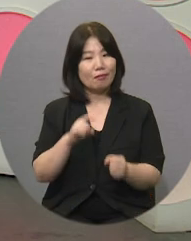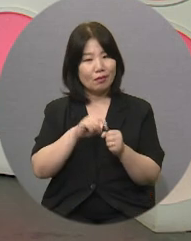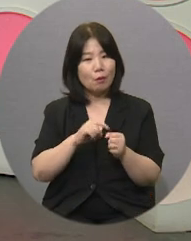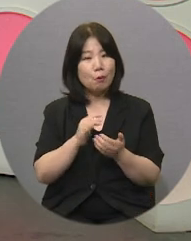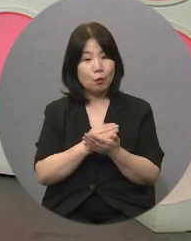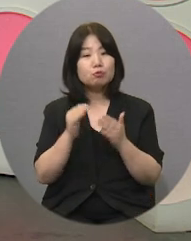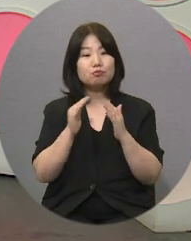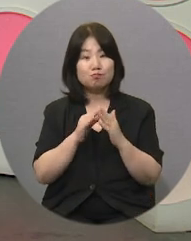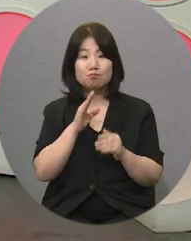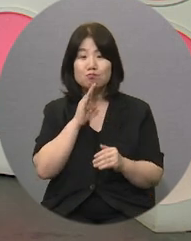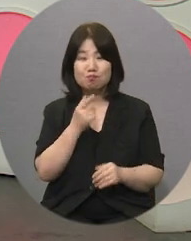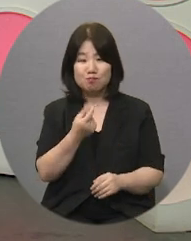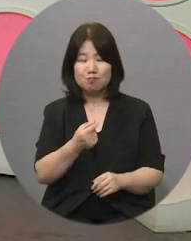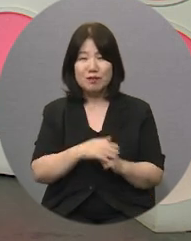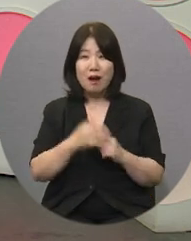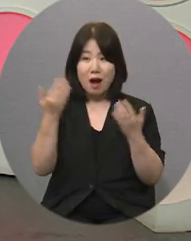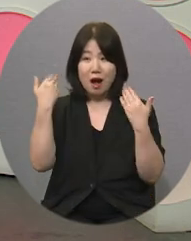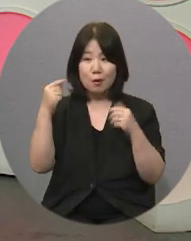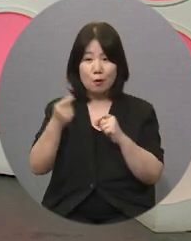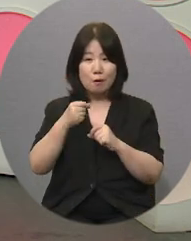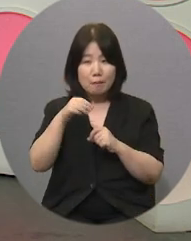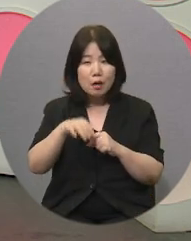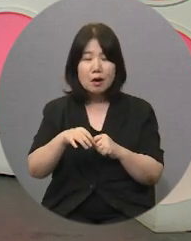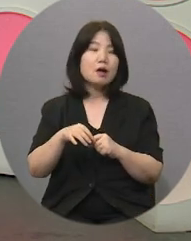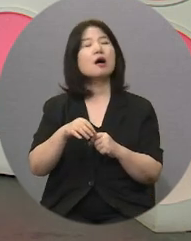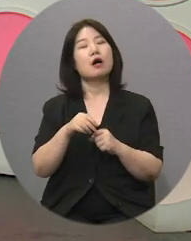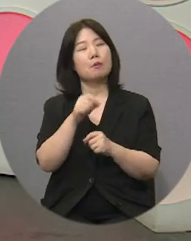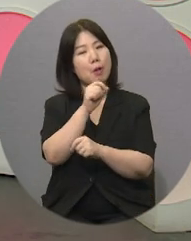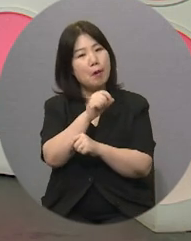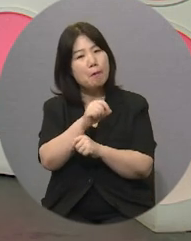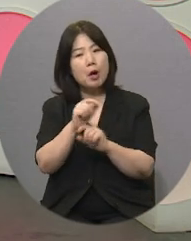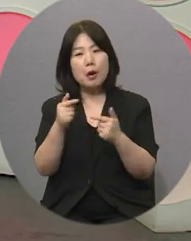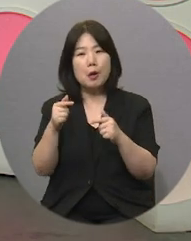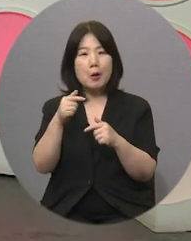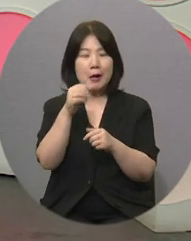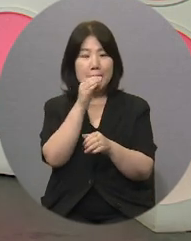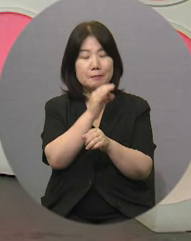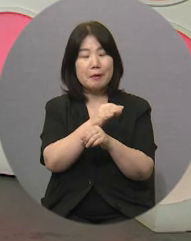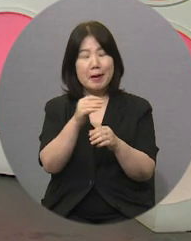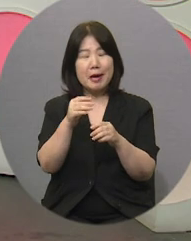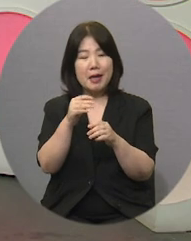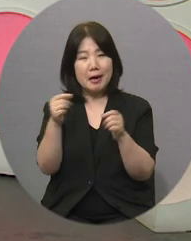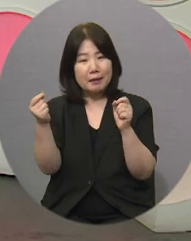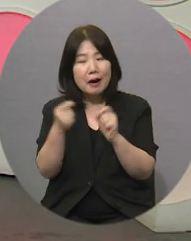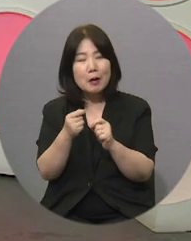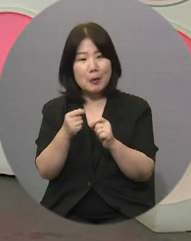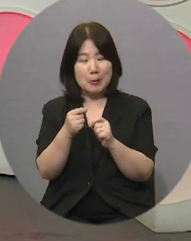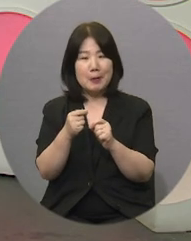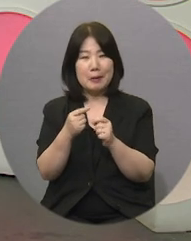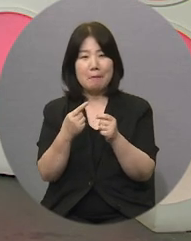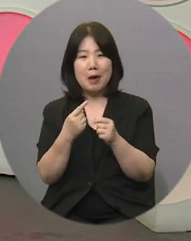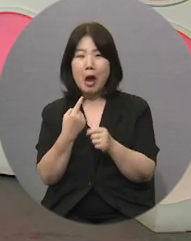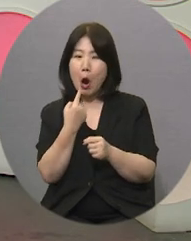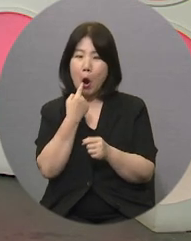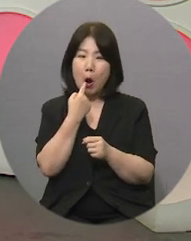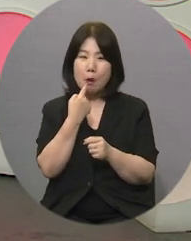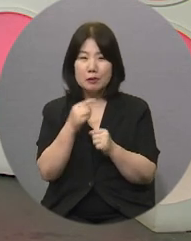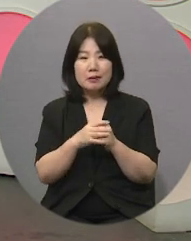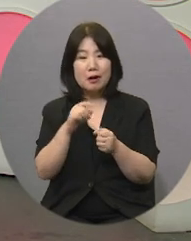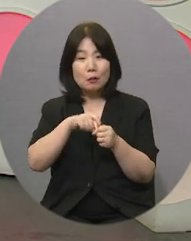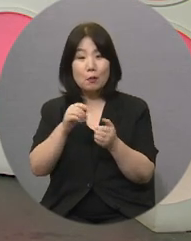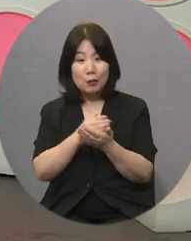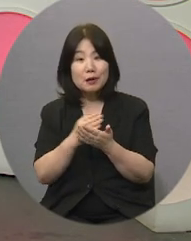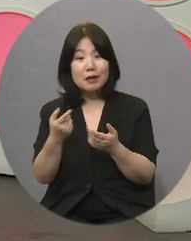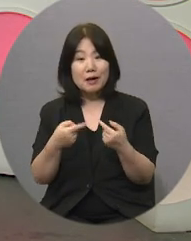떡볶이집. 저도 어렸을 때 그 학교 앞에 보면 문방구 같은 데서 조그맣게 이제 떡볶이 한 판 놓고 어묵. 맞아 맞아. 어묵하고 이렇게 또 이렇게 팔잖아요.